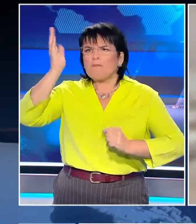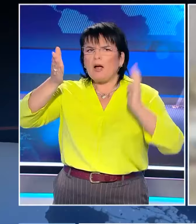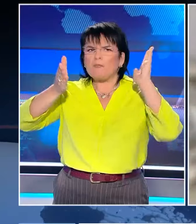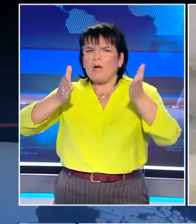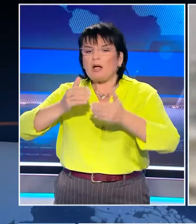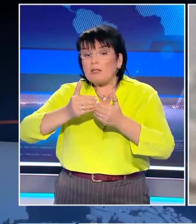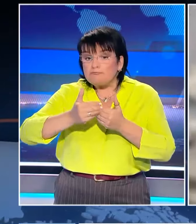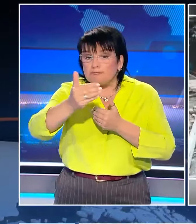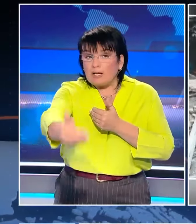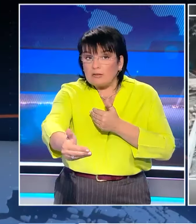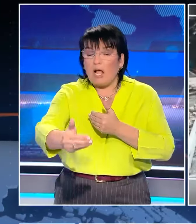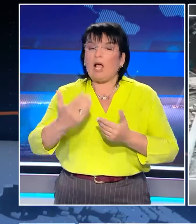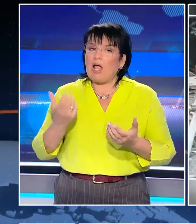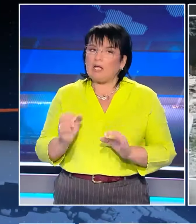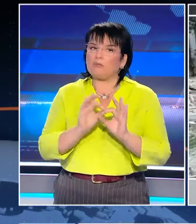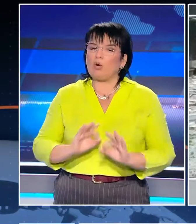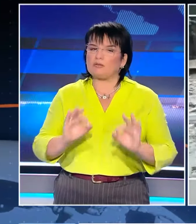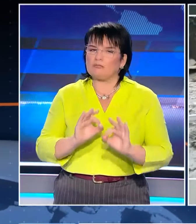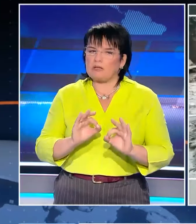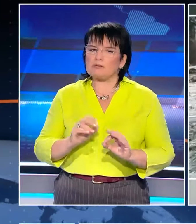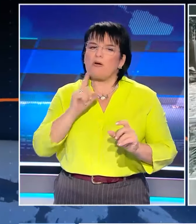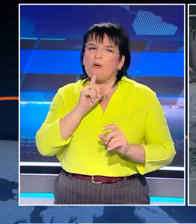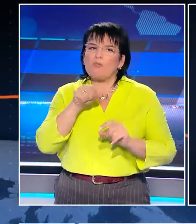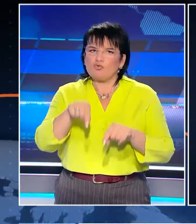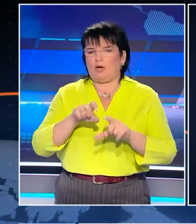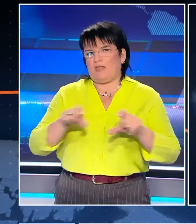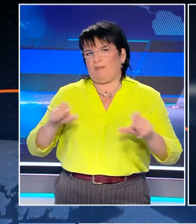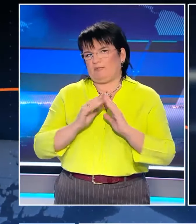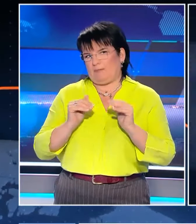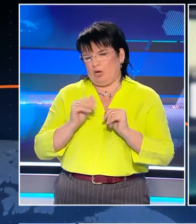άλλο πέραν αυτού που είδαμε μέχρι στιγμή με το συγκεκριμένο εκρηκτικό μηχανισμό.